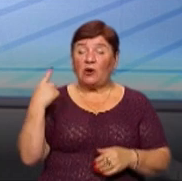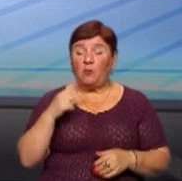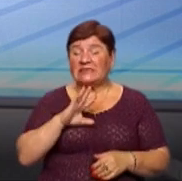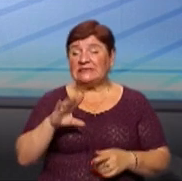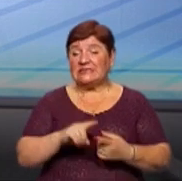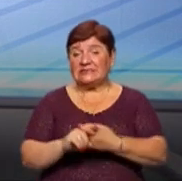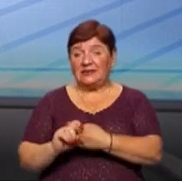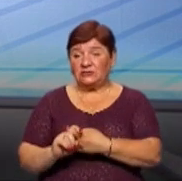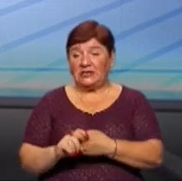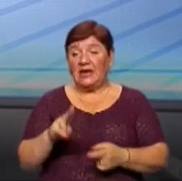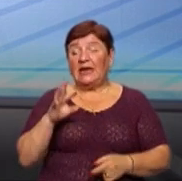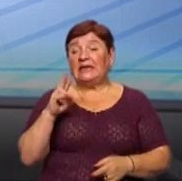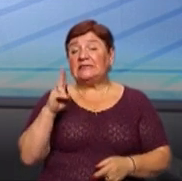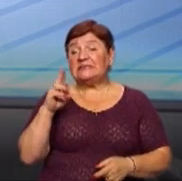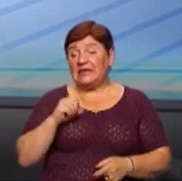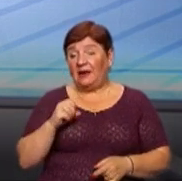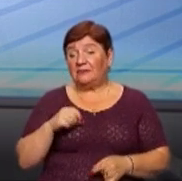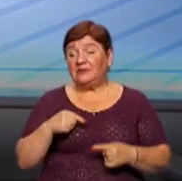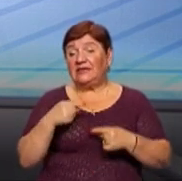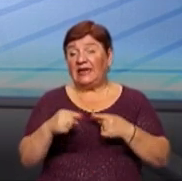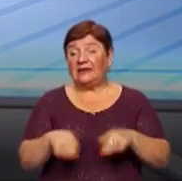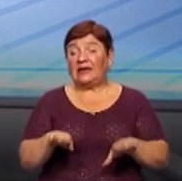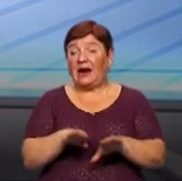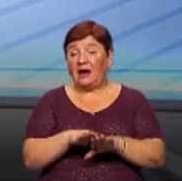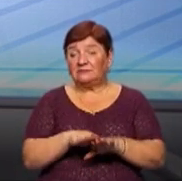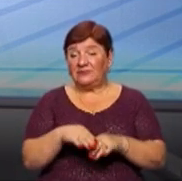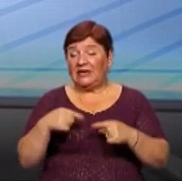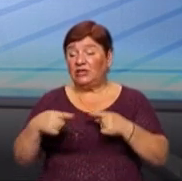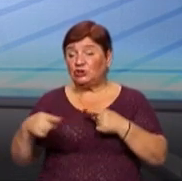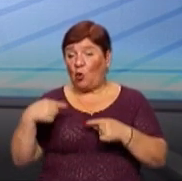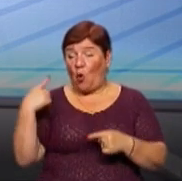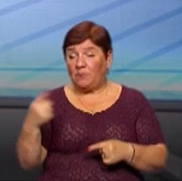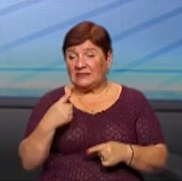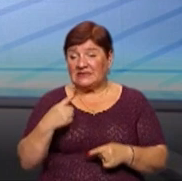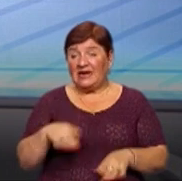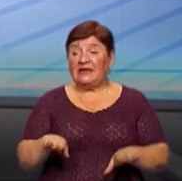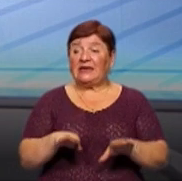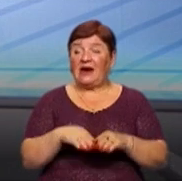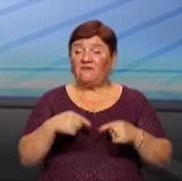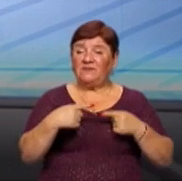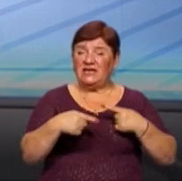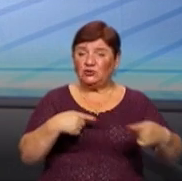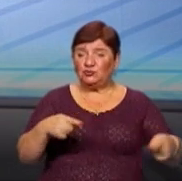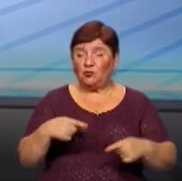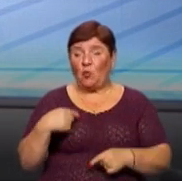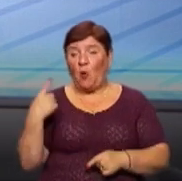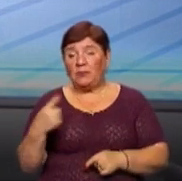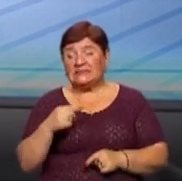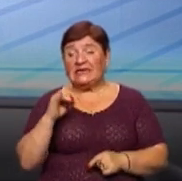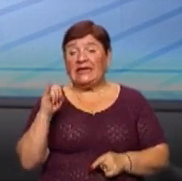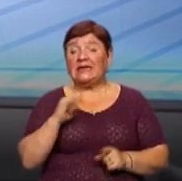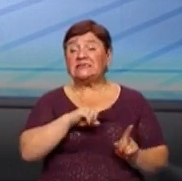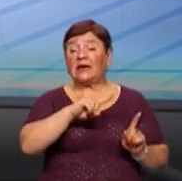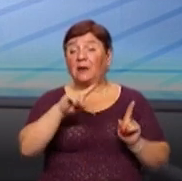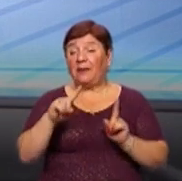нас залежить. Це йде перегляд. А трибутування піде в іншу область. Експерт передивиться ще в якійсь області. І в Закарпаття